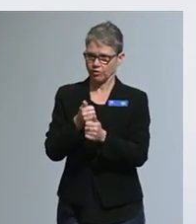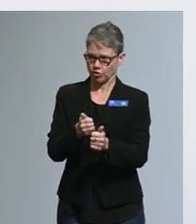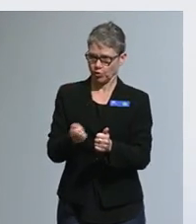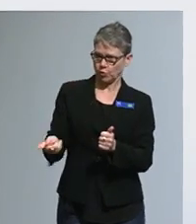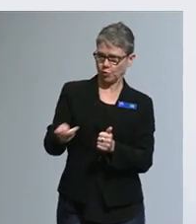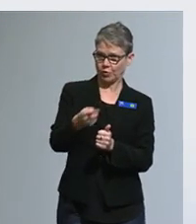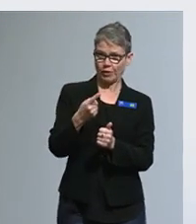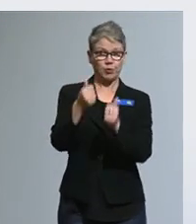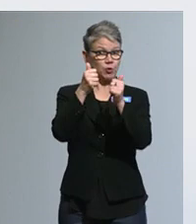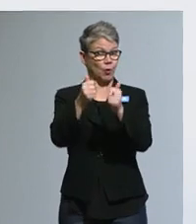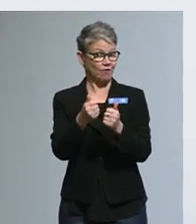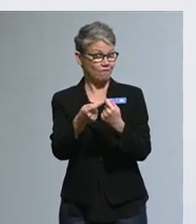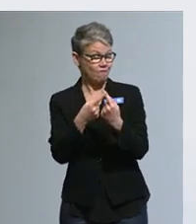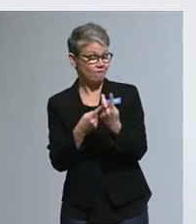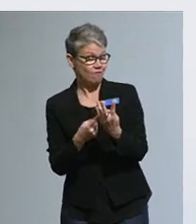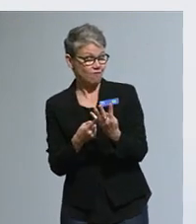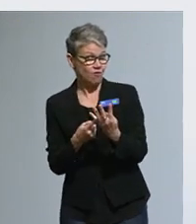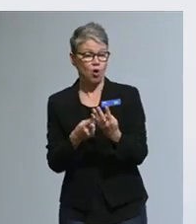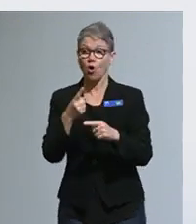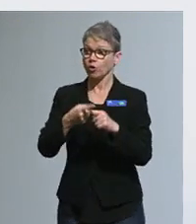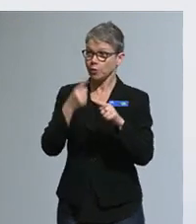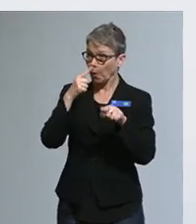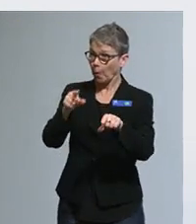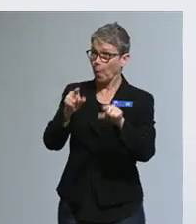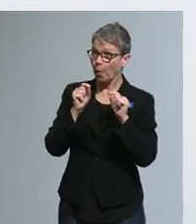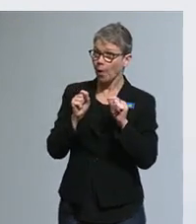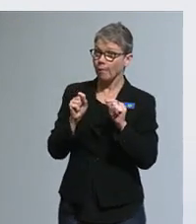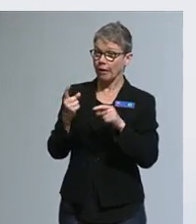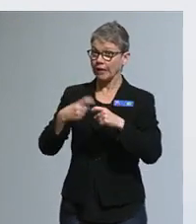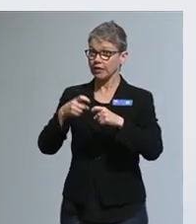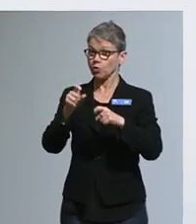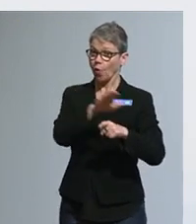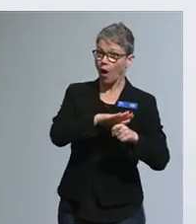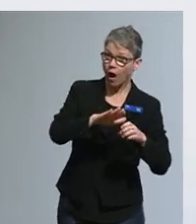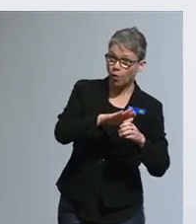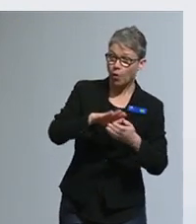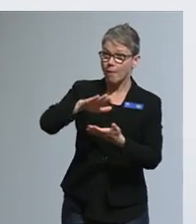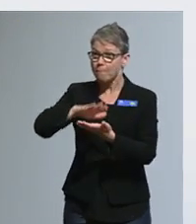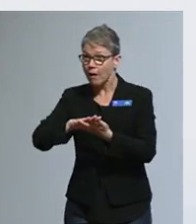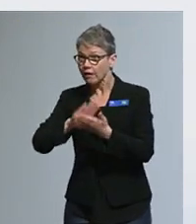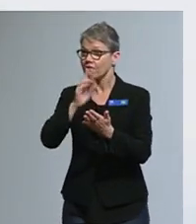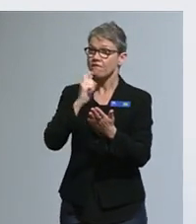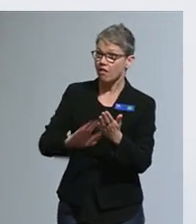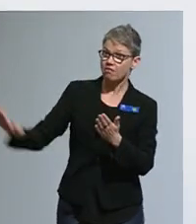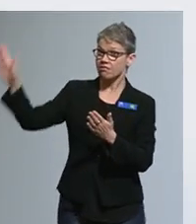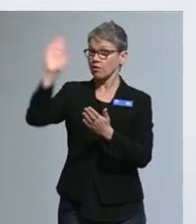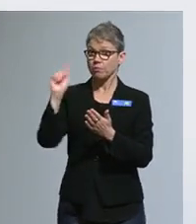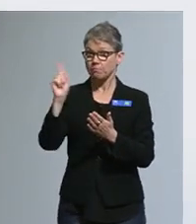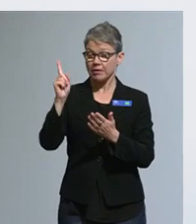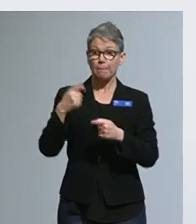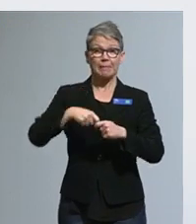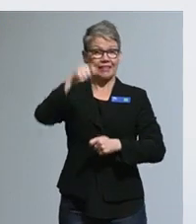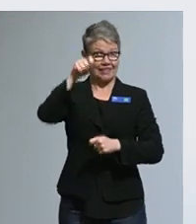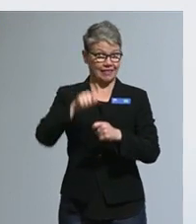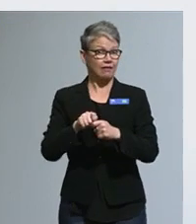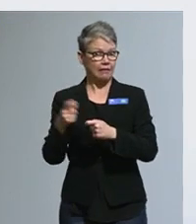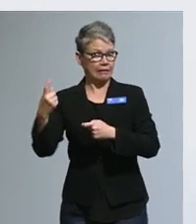myöskin, on tämä huomiointi valtakunnallisuuteen, alueellisuuteen, paikallisuuteen ynnä muihin mittareihin.